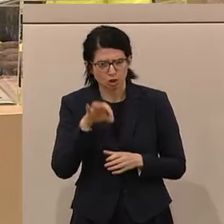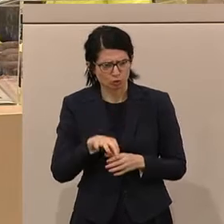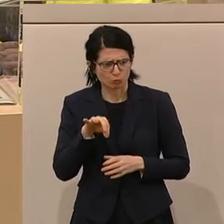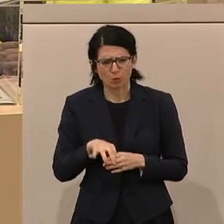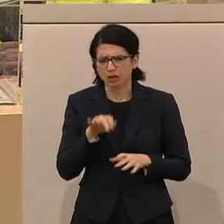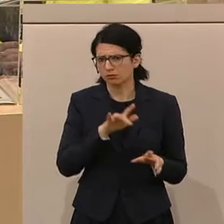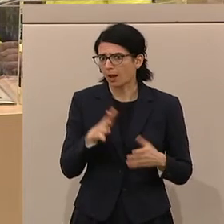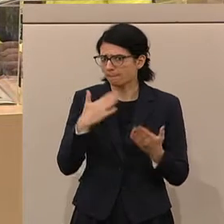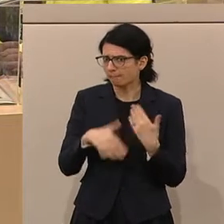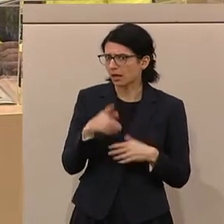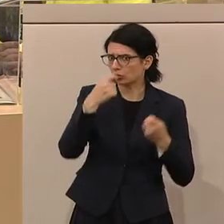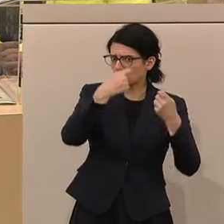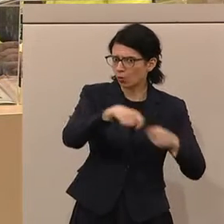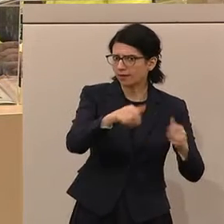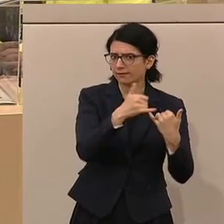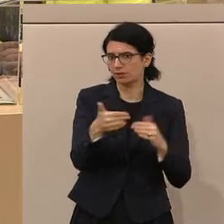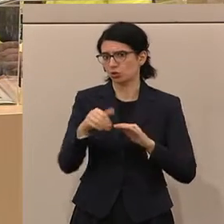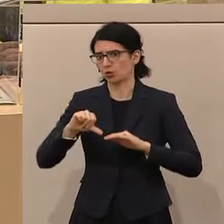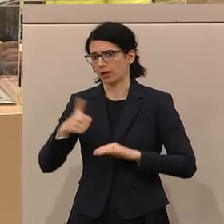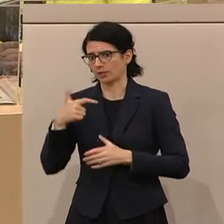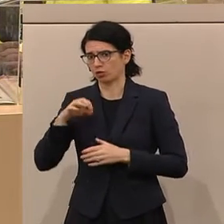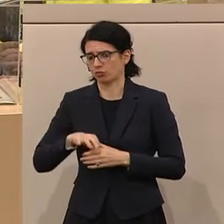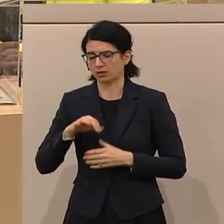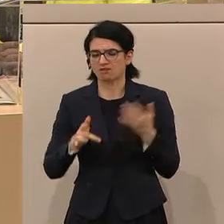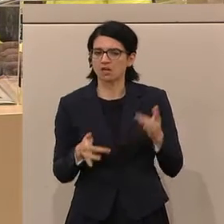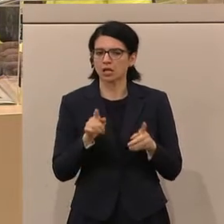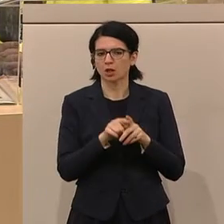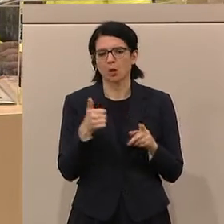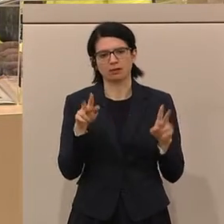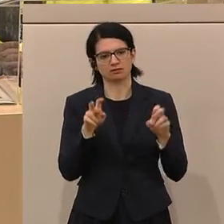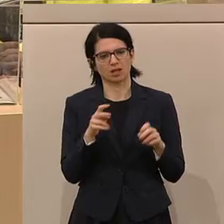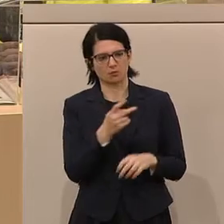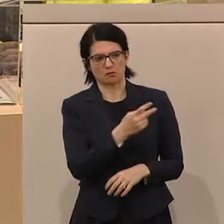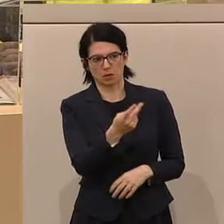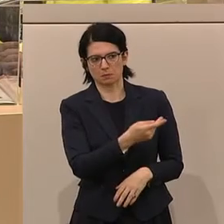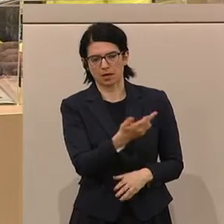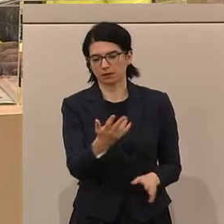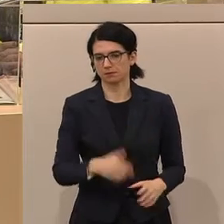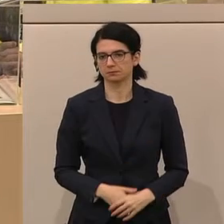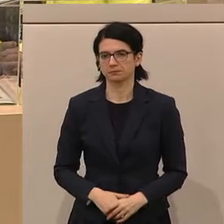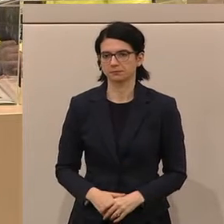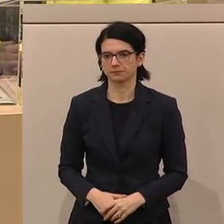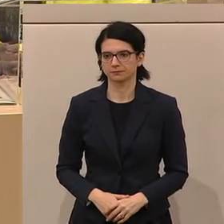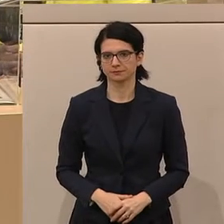Wahrheit dann mehr kostet, als man vorher auch eingespart hat. Das wäre vielleicht auch ein Thema für Sie beide.